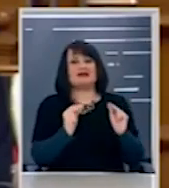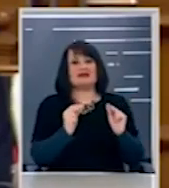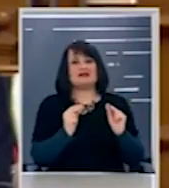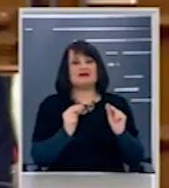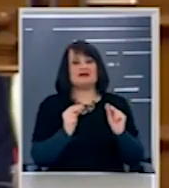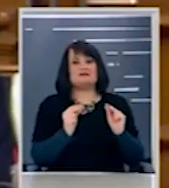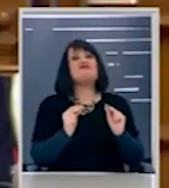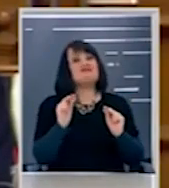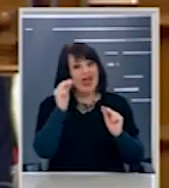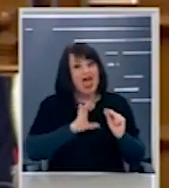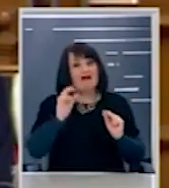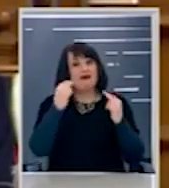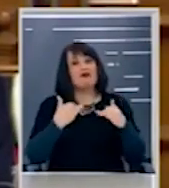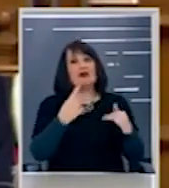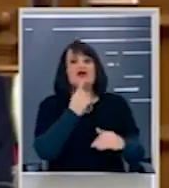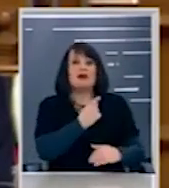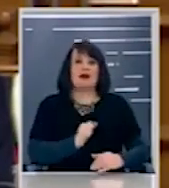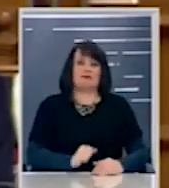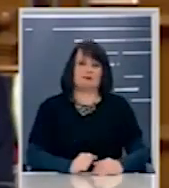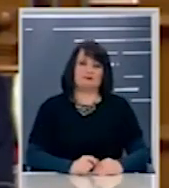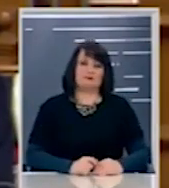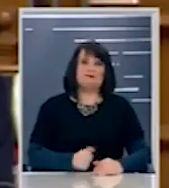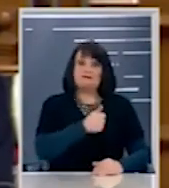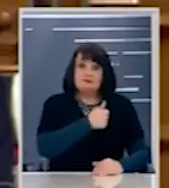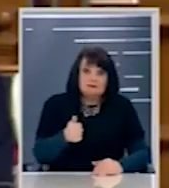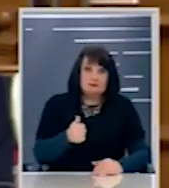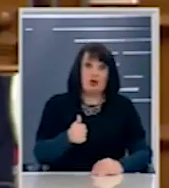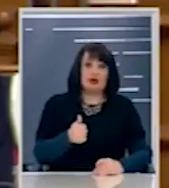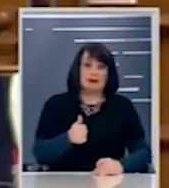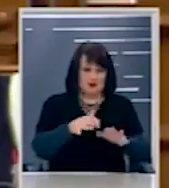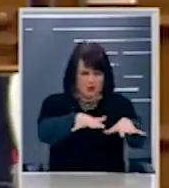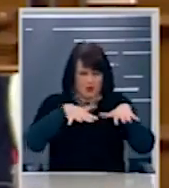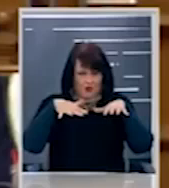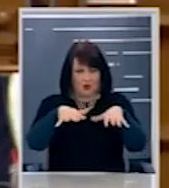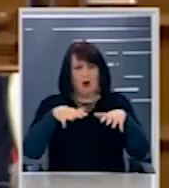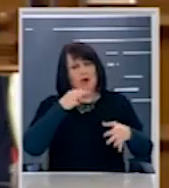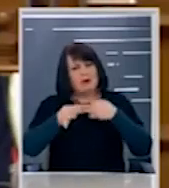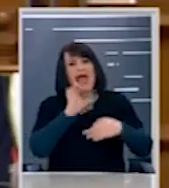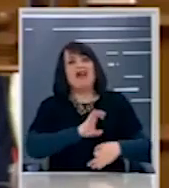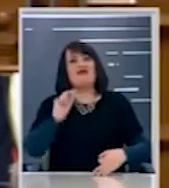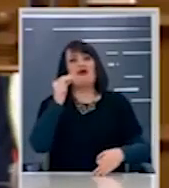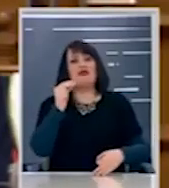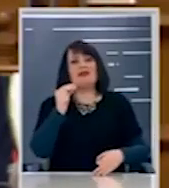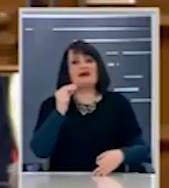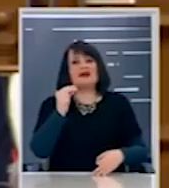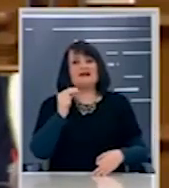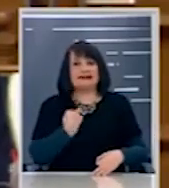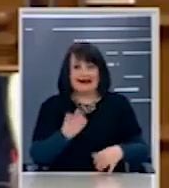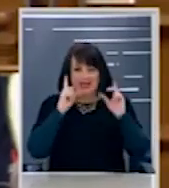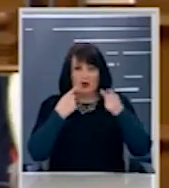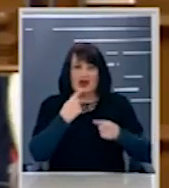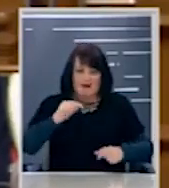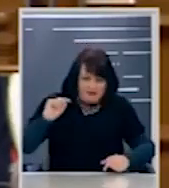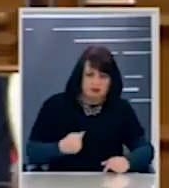πρόγραμμα στο Ευρωκοινοβούλιο. Όπου ήταν οι μόνοι από όλες τις πτέρυγες που μίλησαν, που τοποθετήθηκαν εναντίον